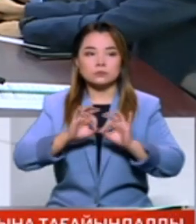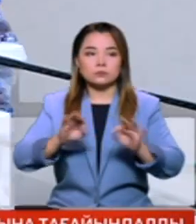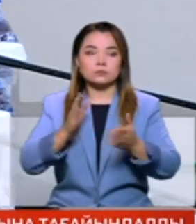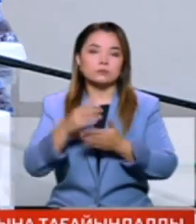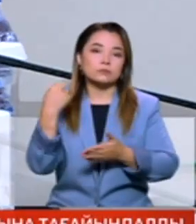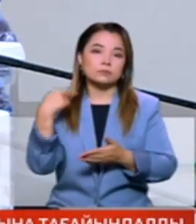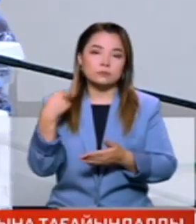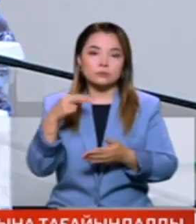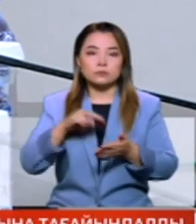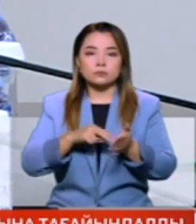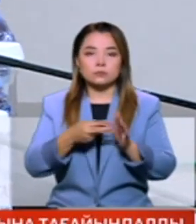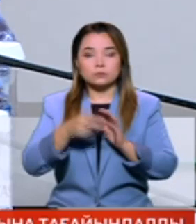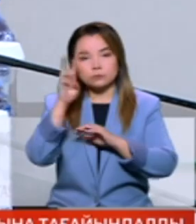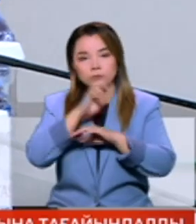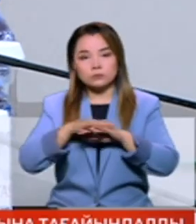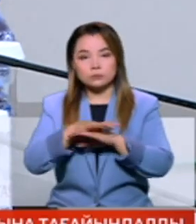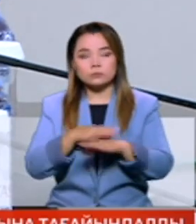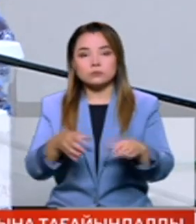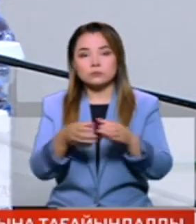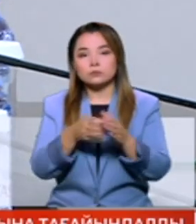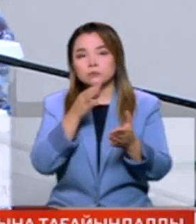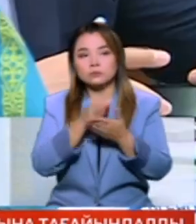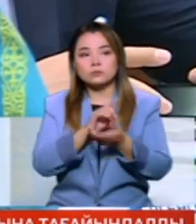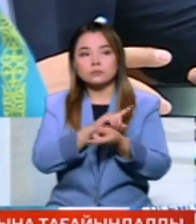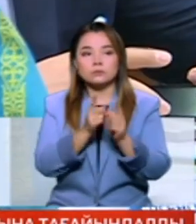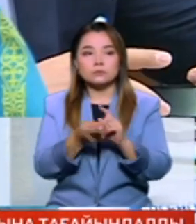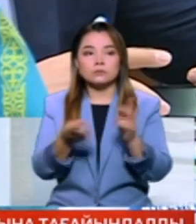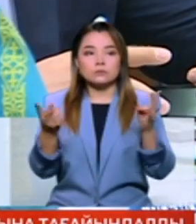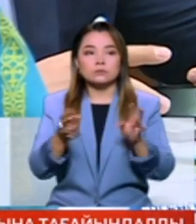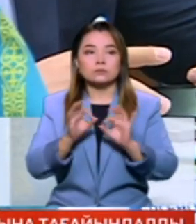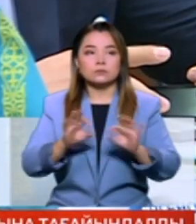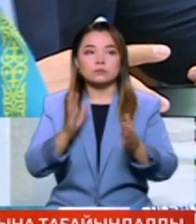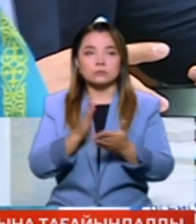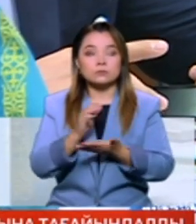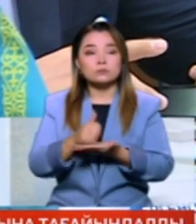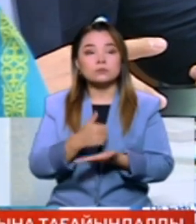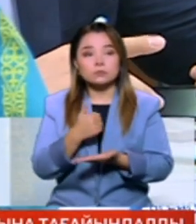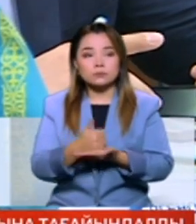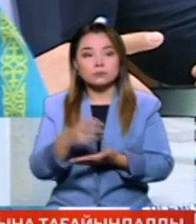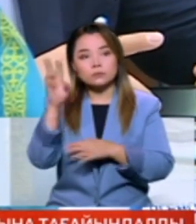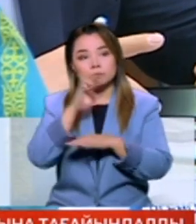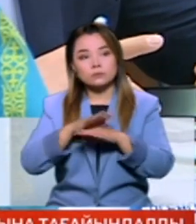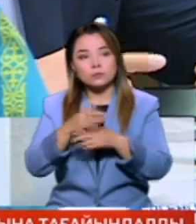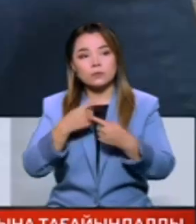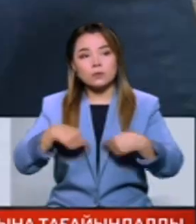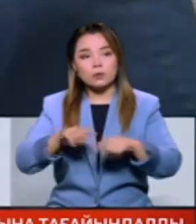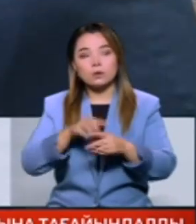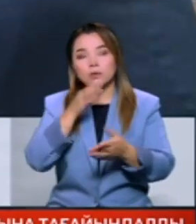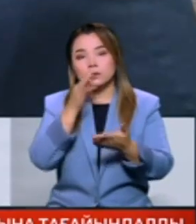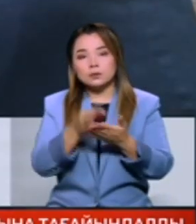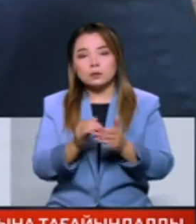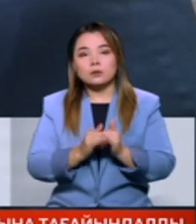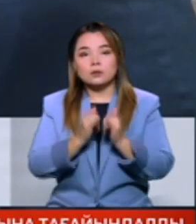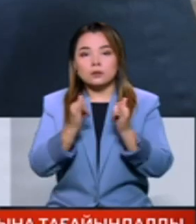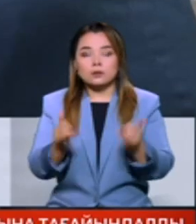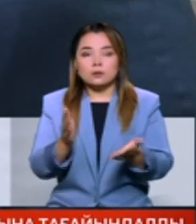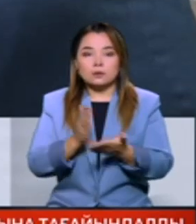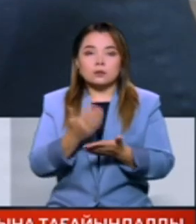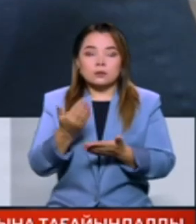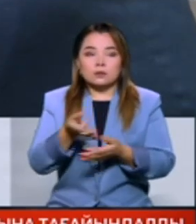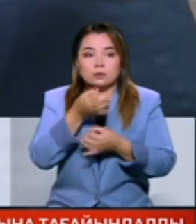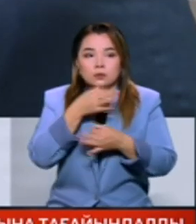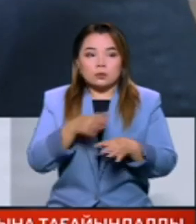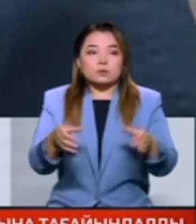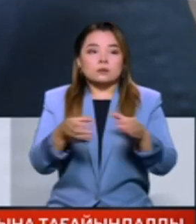Президент мемлекеттік жоспарлау жүйесін түбегейлі өзгерту қажеттігін айтқан еді. Есесіне әкімдер мен мемлекеттік органдардың жауапкершілігі артады. Кез